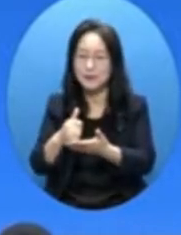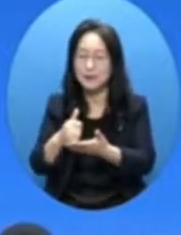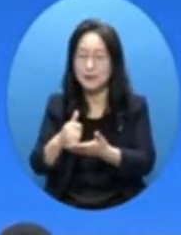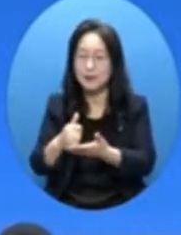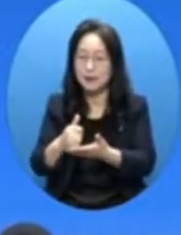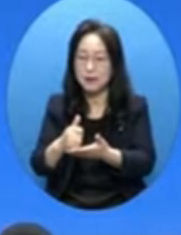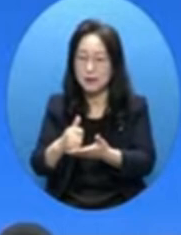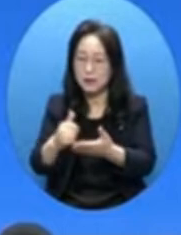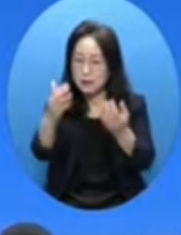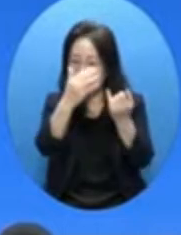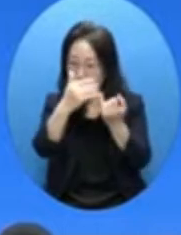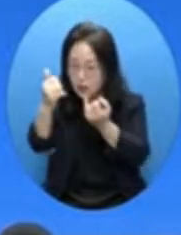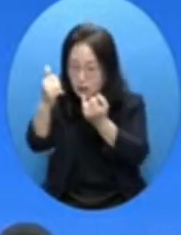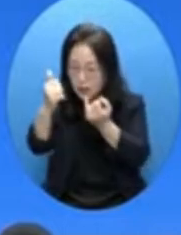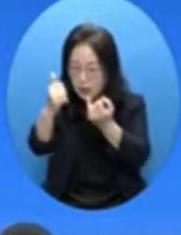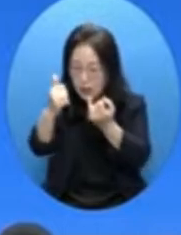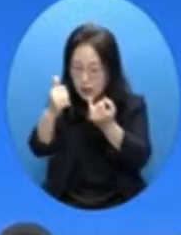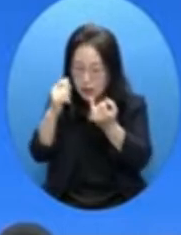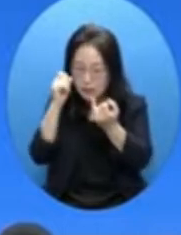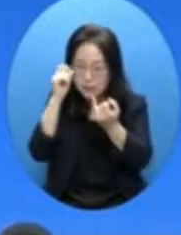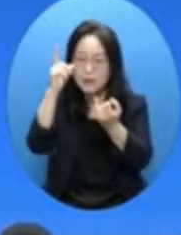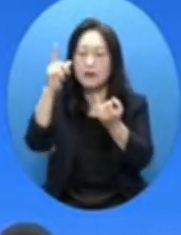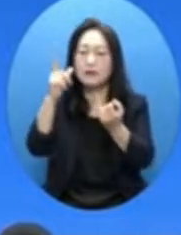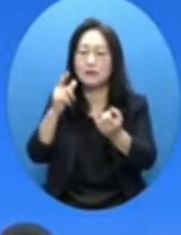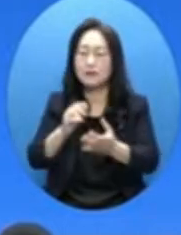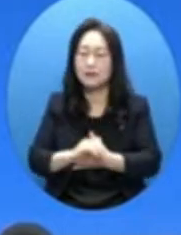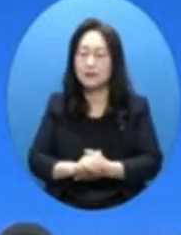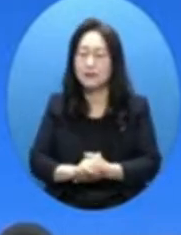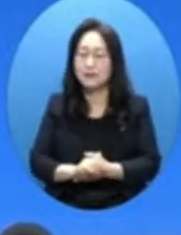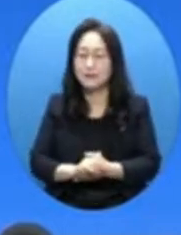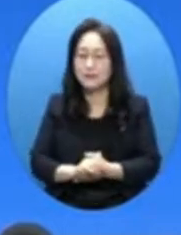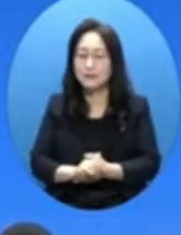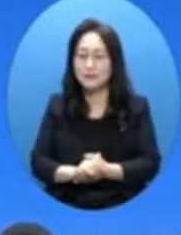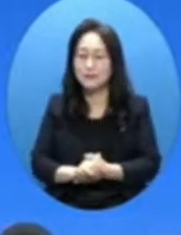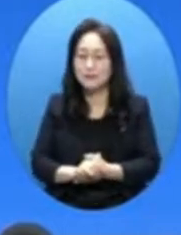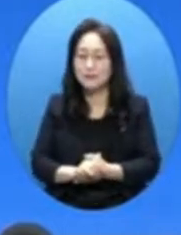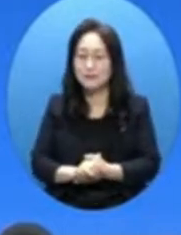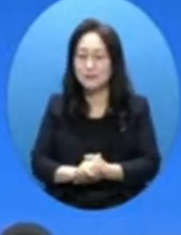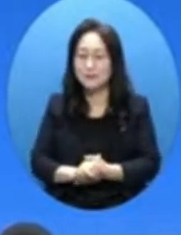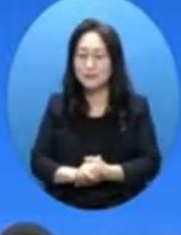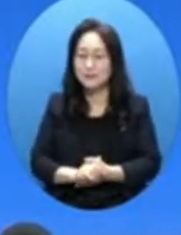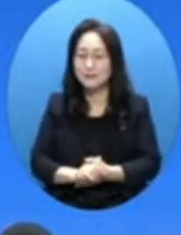자신을 부르신 것을 알게 됐습니다. 그래서